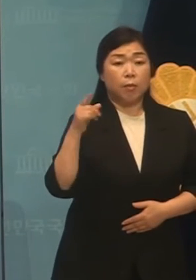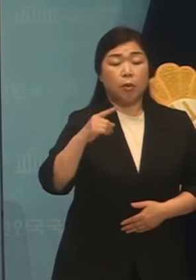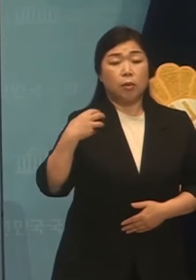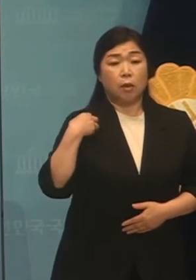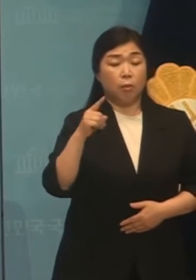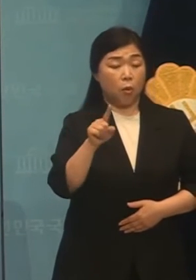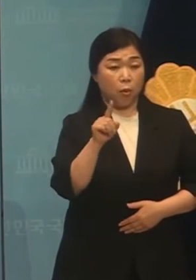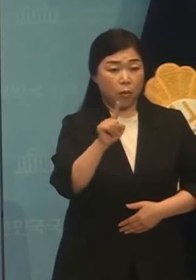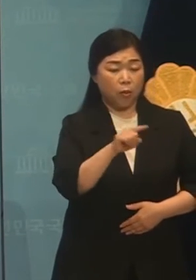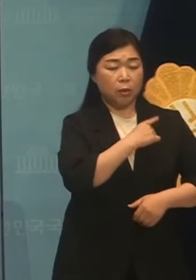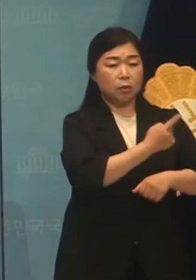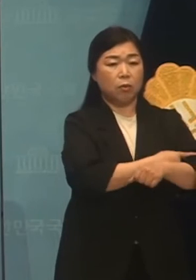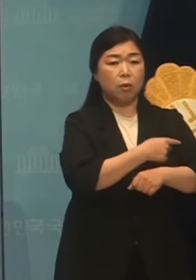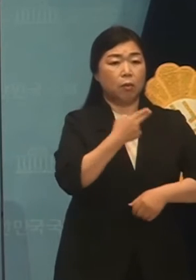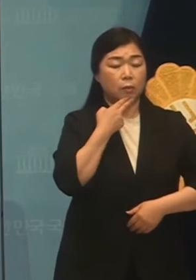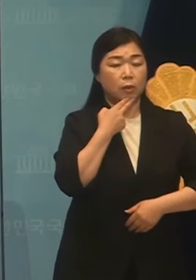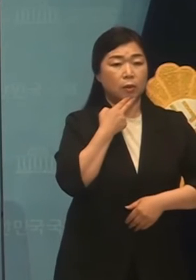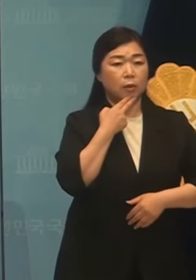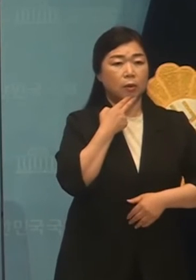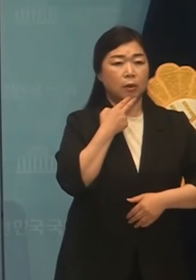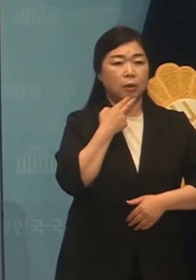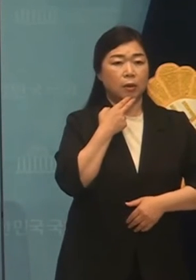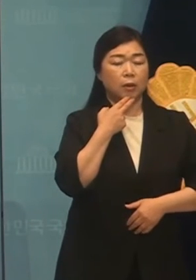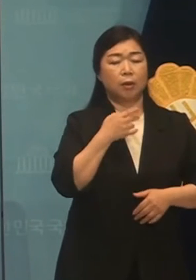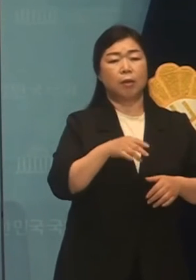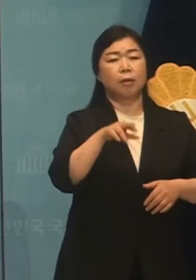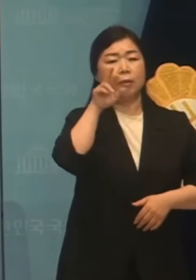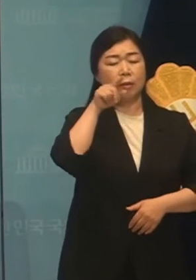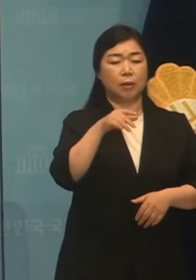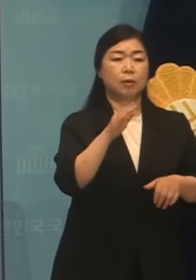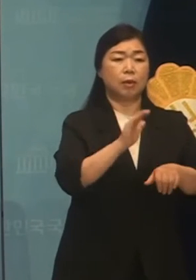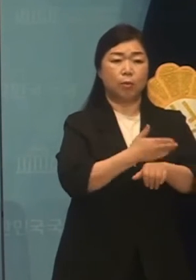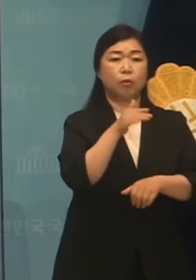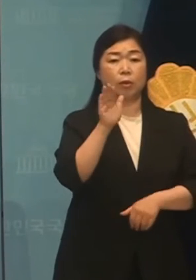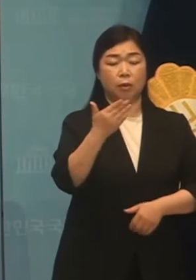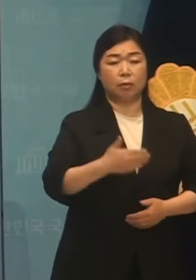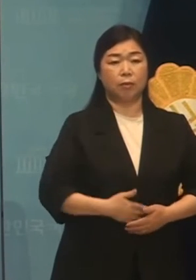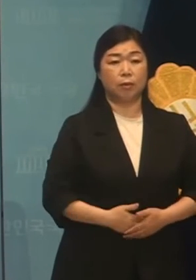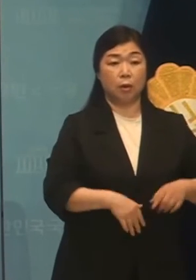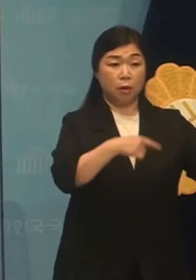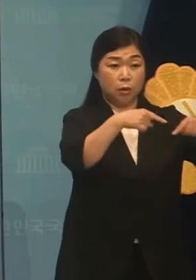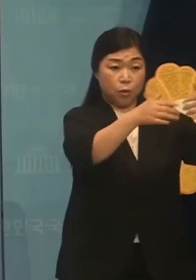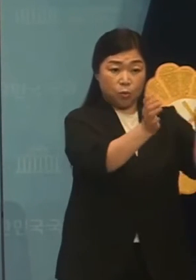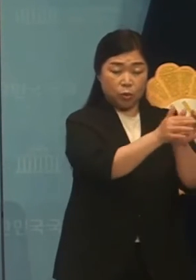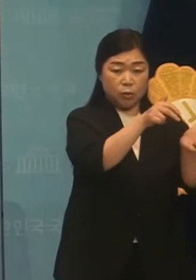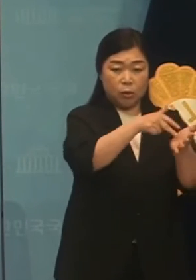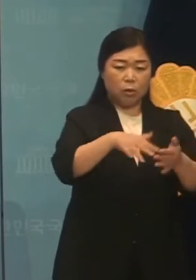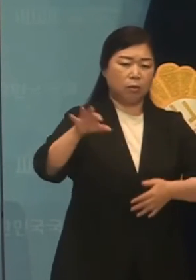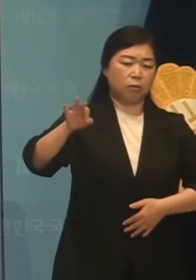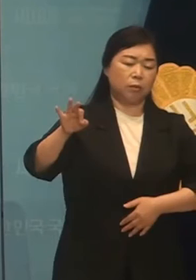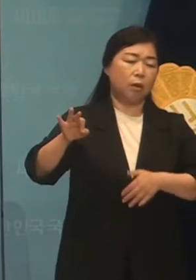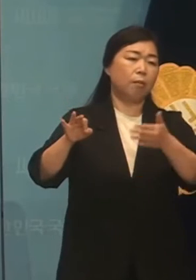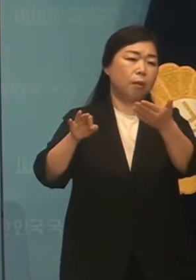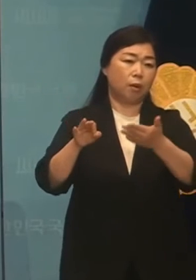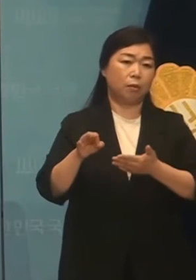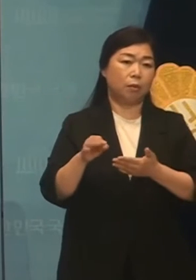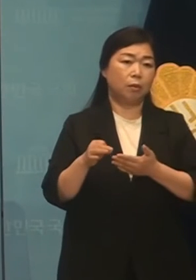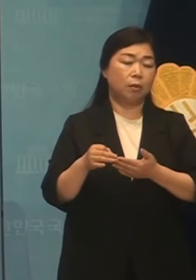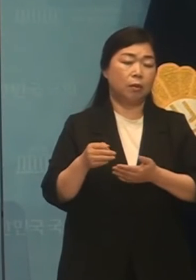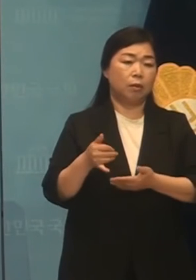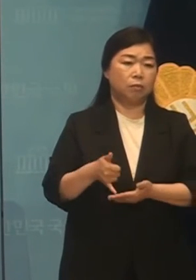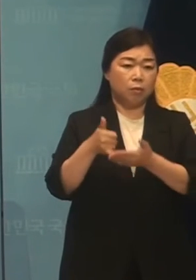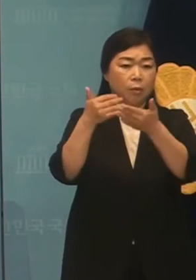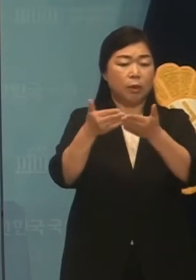지고 권리는 없는 헛껍데기 당원입니다. 당 지도부로부터 천대받는 당원이었습니다.